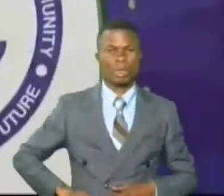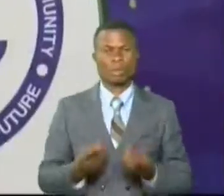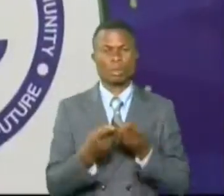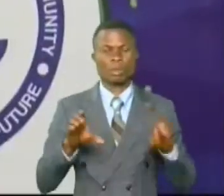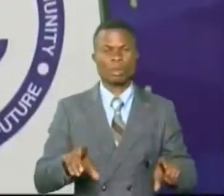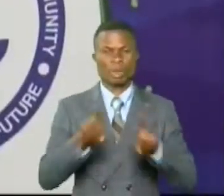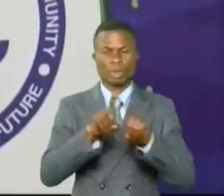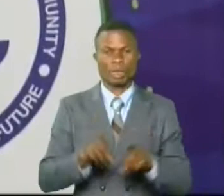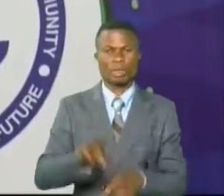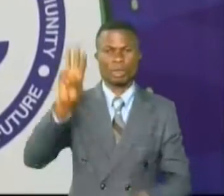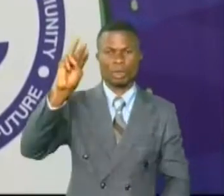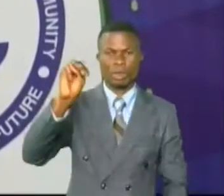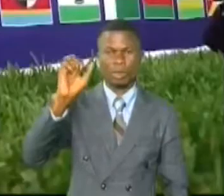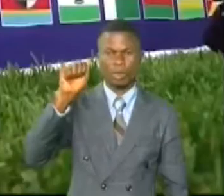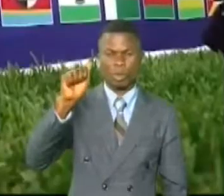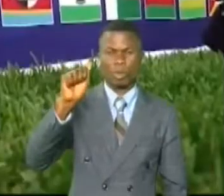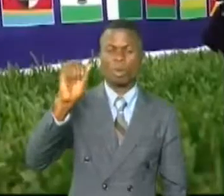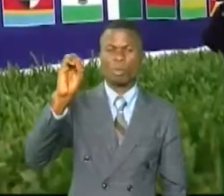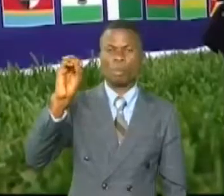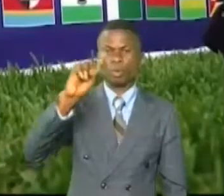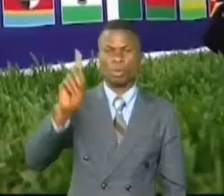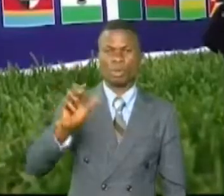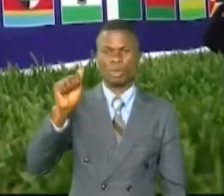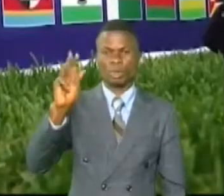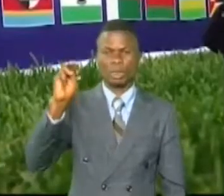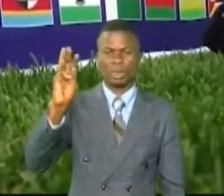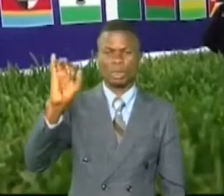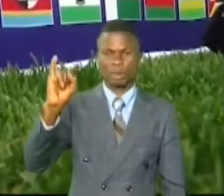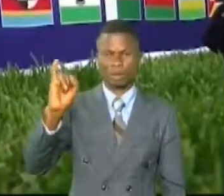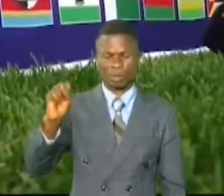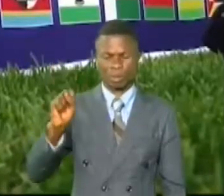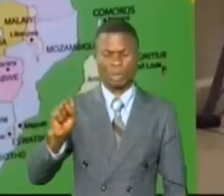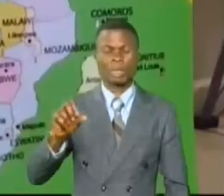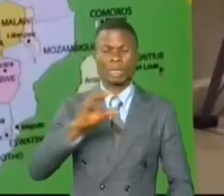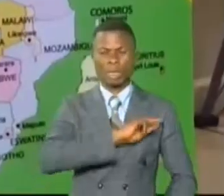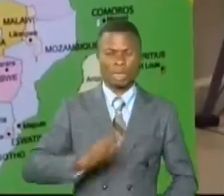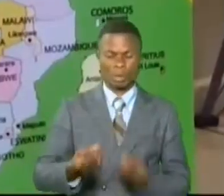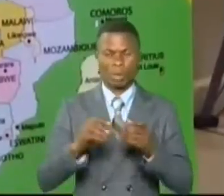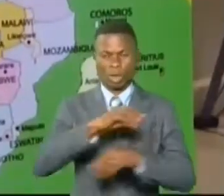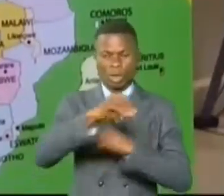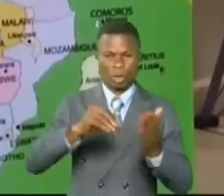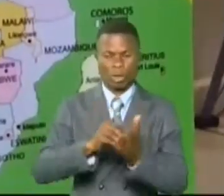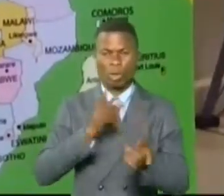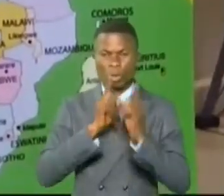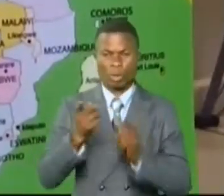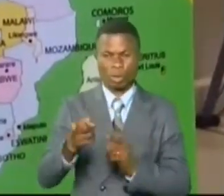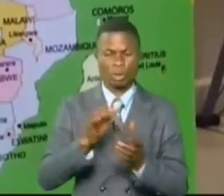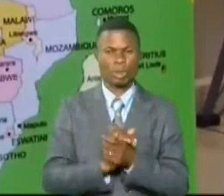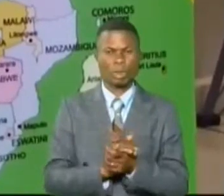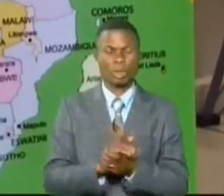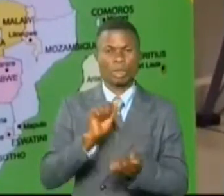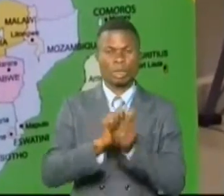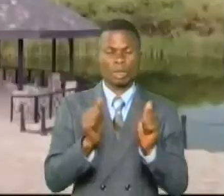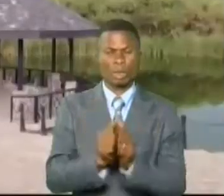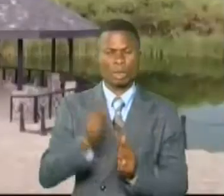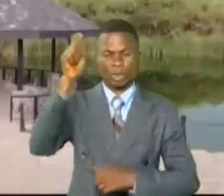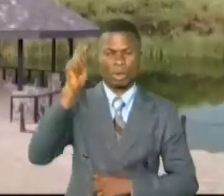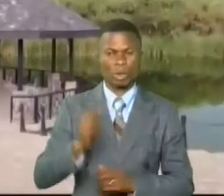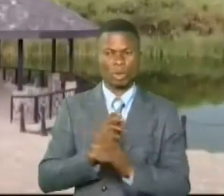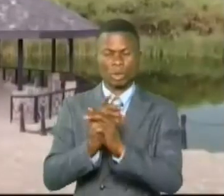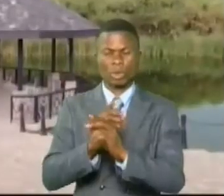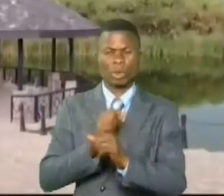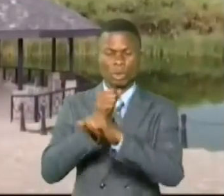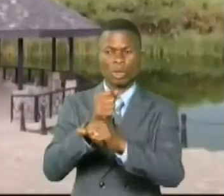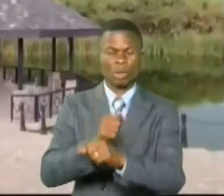et au Mozambique. La RDC sera particulièrement au centre des échanges, étant donné que la question de la brigade d'intervention de la force de